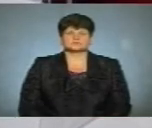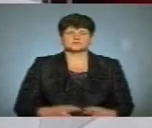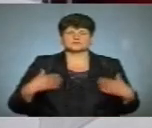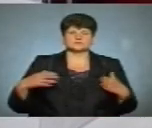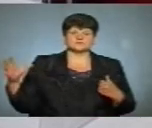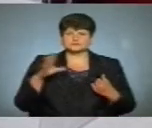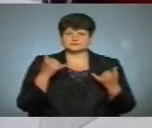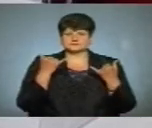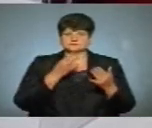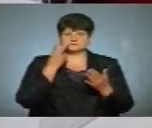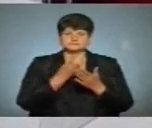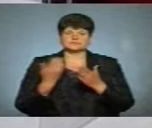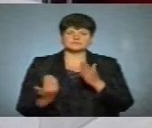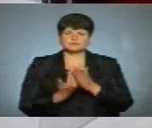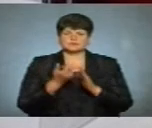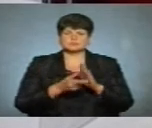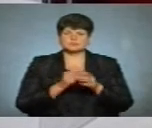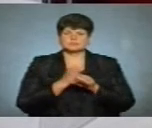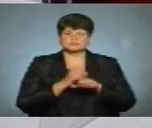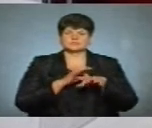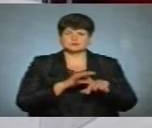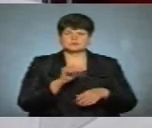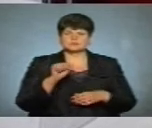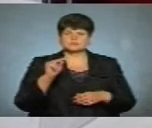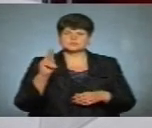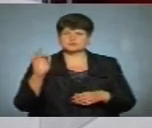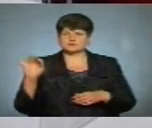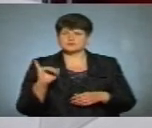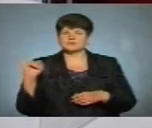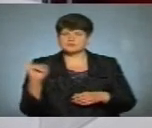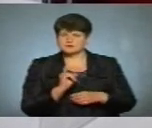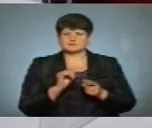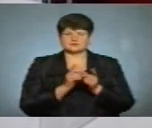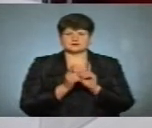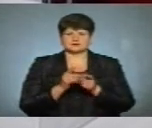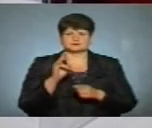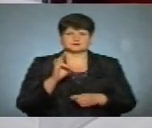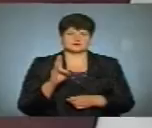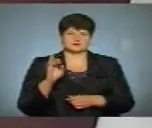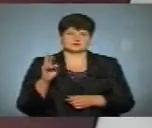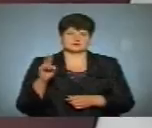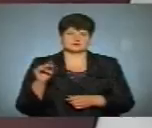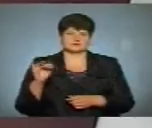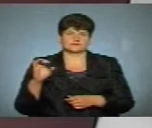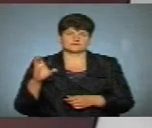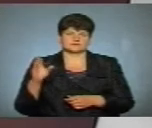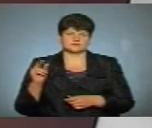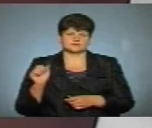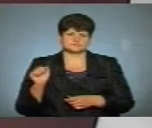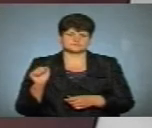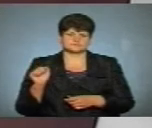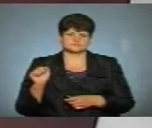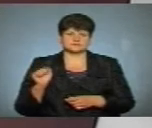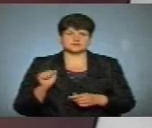Вітаю усіх, хто зараз з нами. Ви дивитесь новини. У студії працюють ведуча Анастасія Чичко і сурдоперекладач Надія Коцовська.